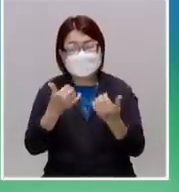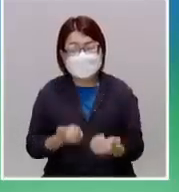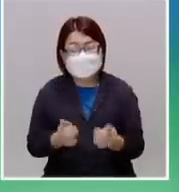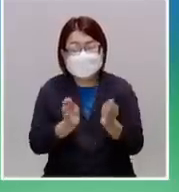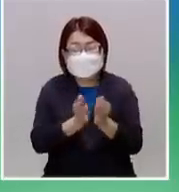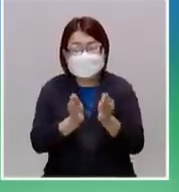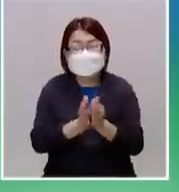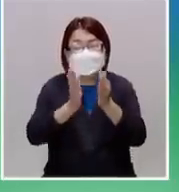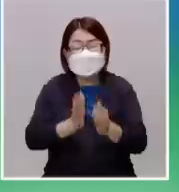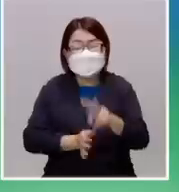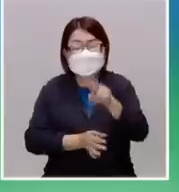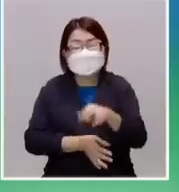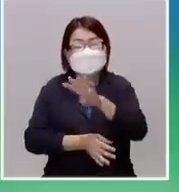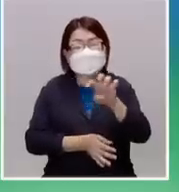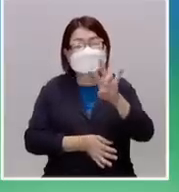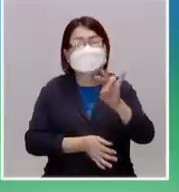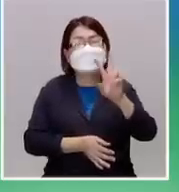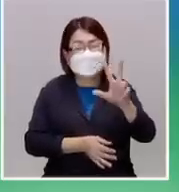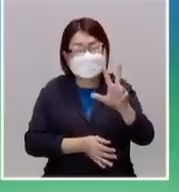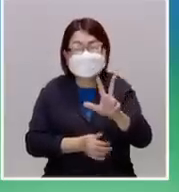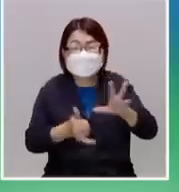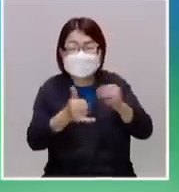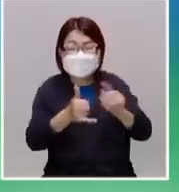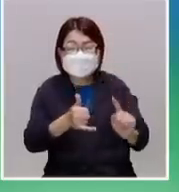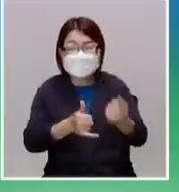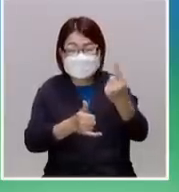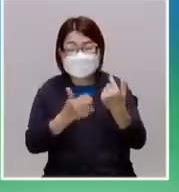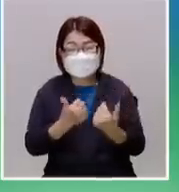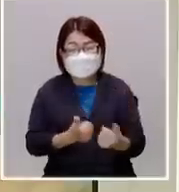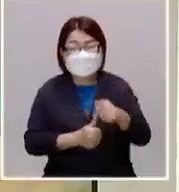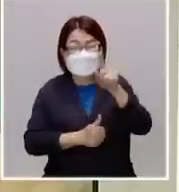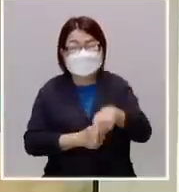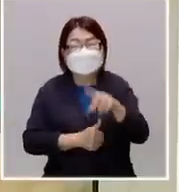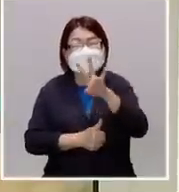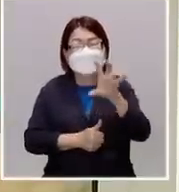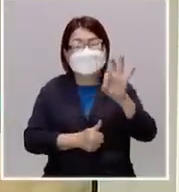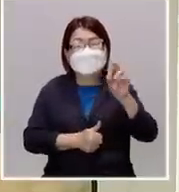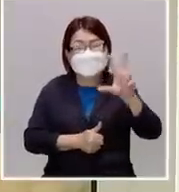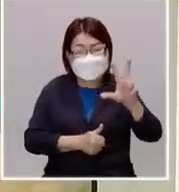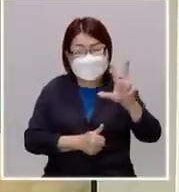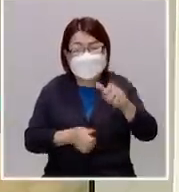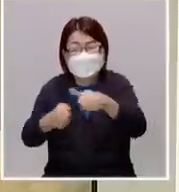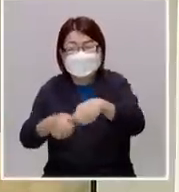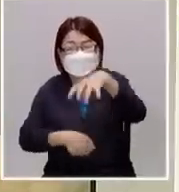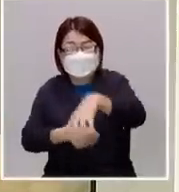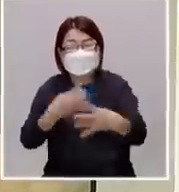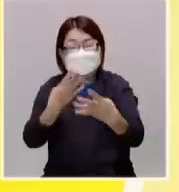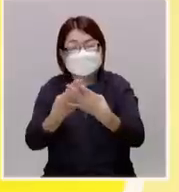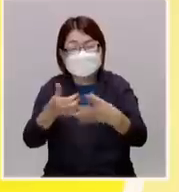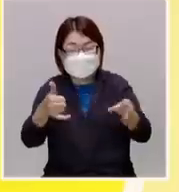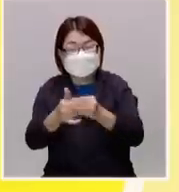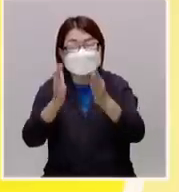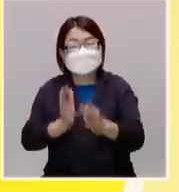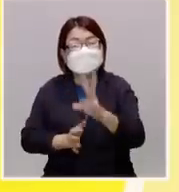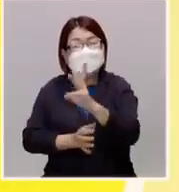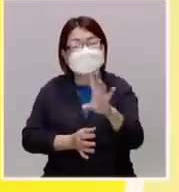2,473 รายแบ่งเป็นผู้ติดเชื้อใหม่ 1,793 รายและจากเรือนจำ680รายครับผู้ติดเ